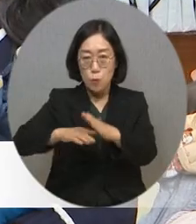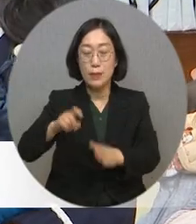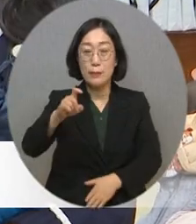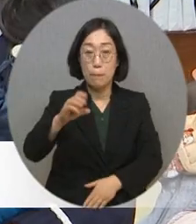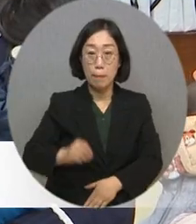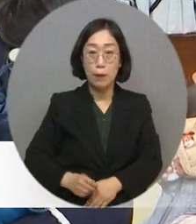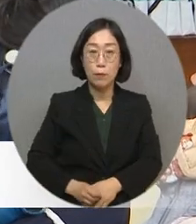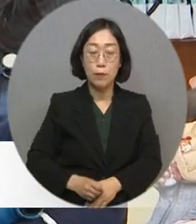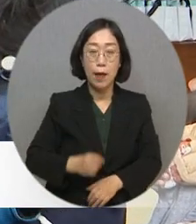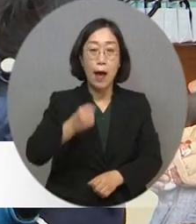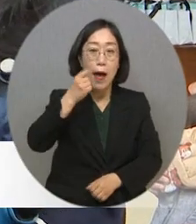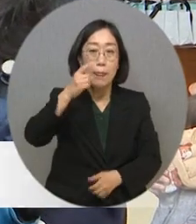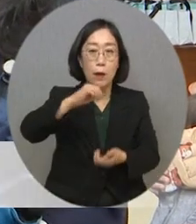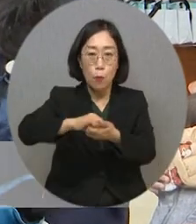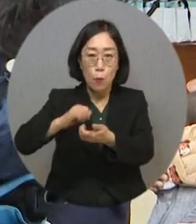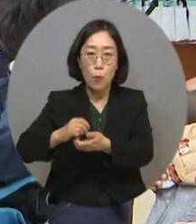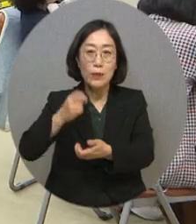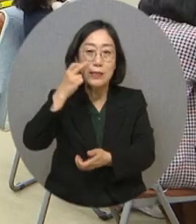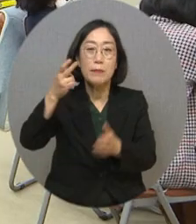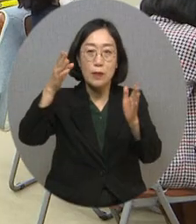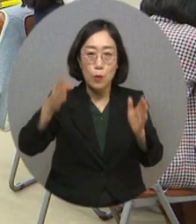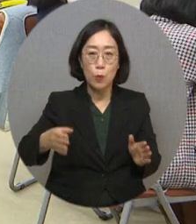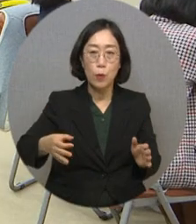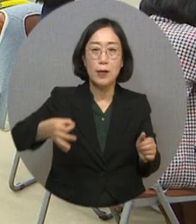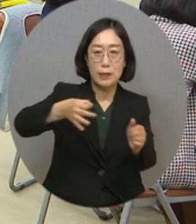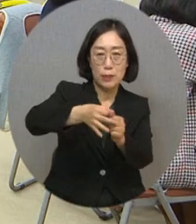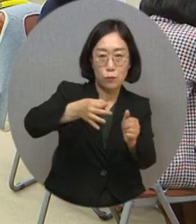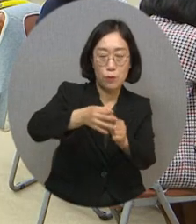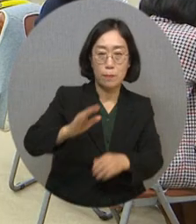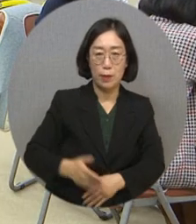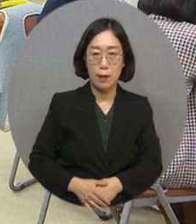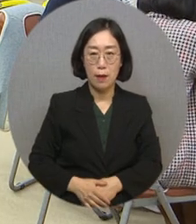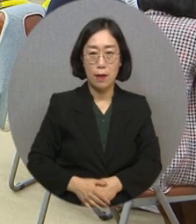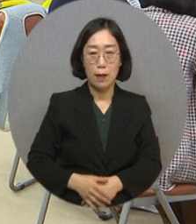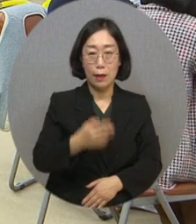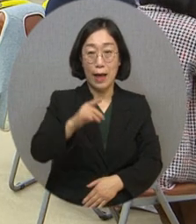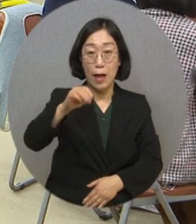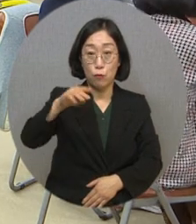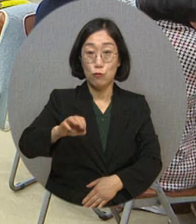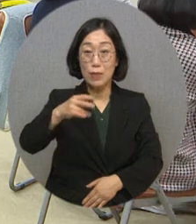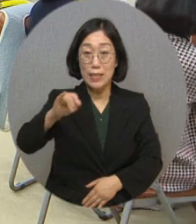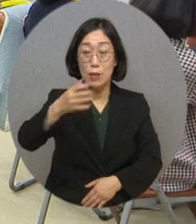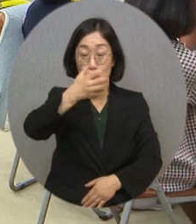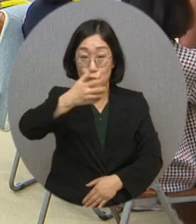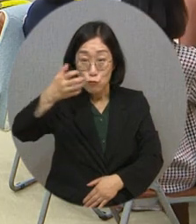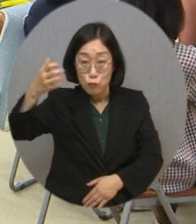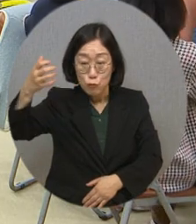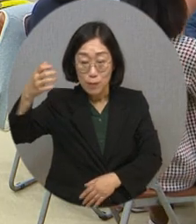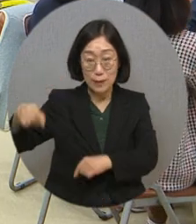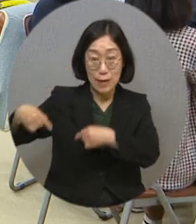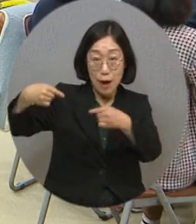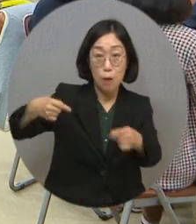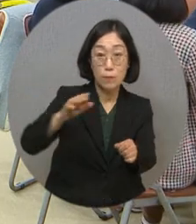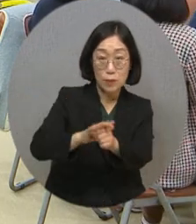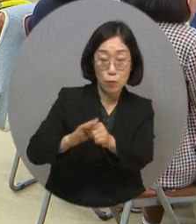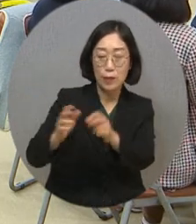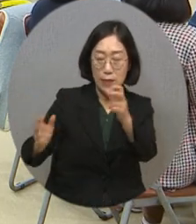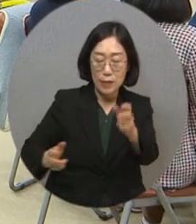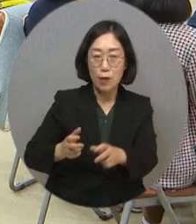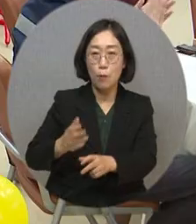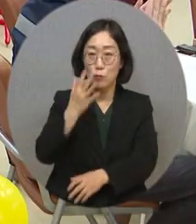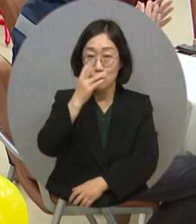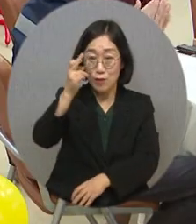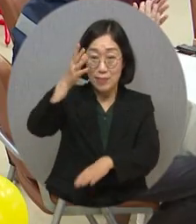매월 12개월간 지원됩니다. 순천시는 다둥이 꿈 키움 사업에 기꺼이 동참해준 기업에 진심으로 감사를